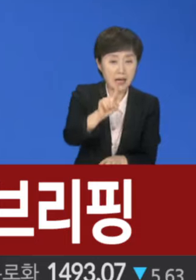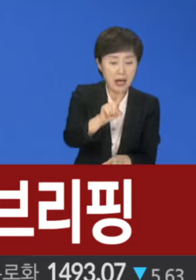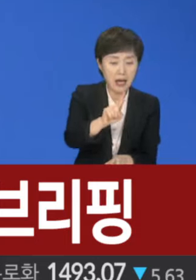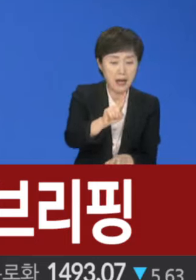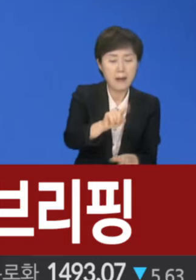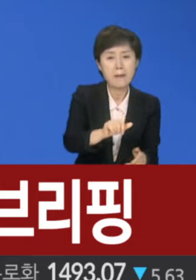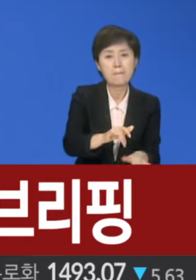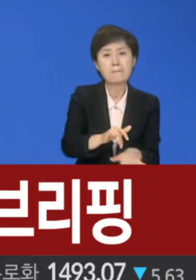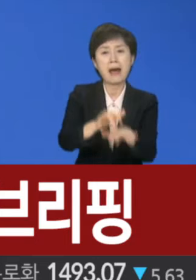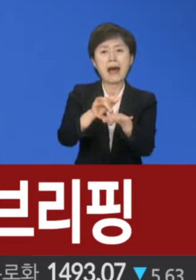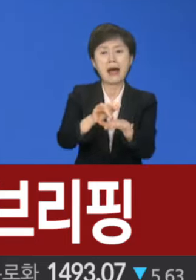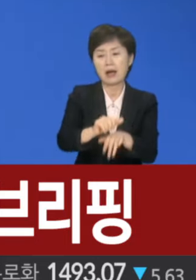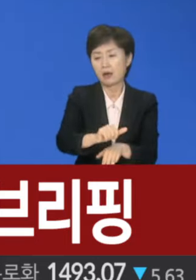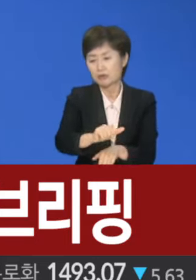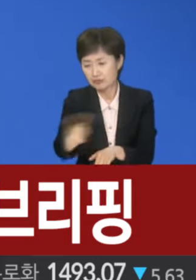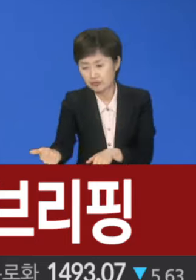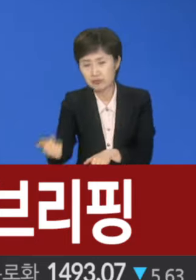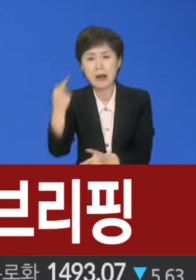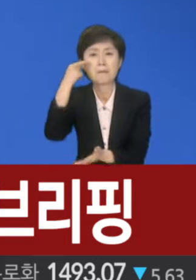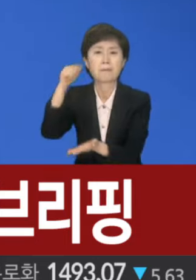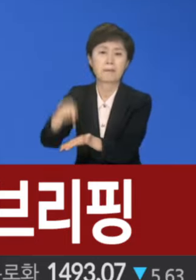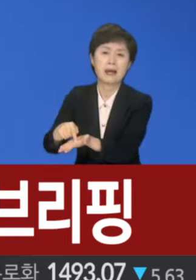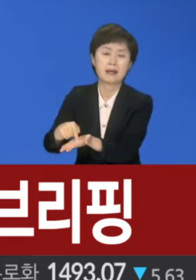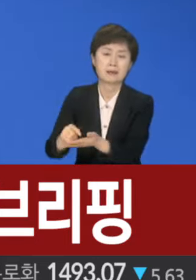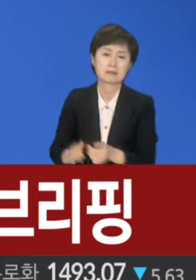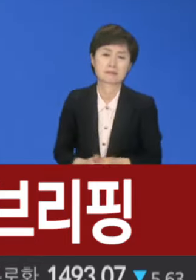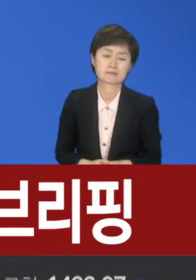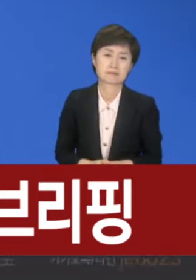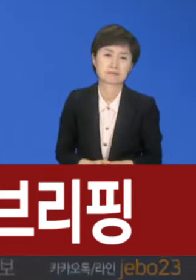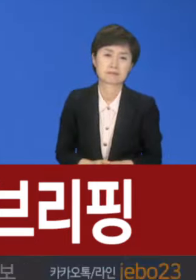고평교 하류에서 심정지 상태로 발견된 사건입니다.